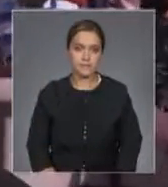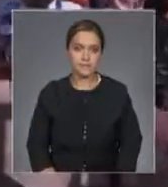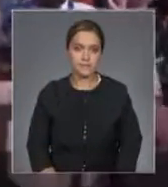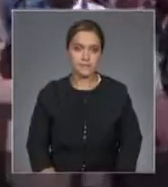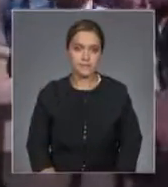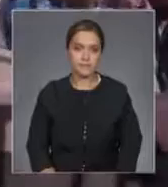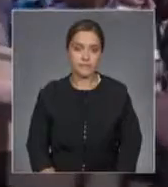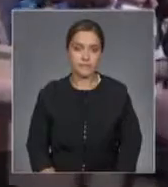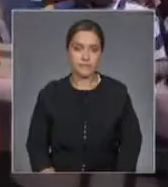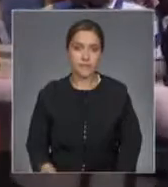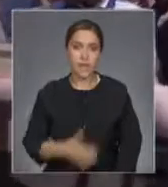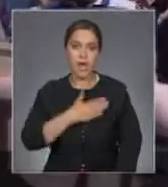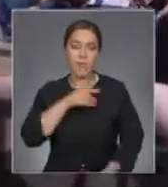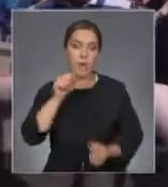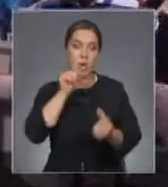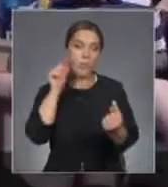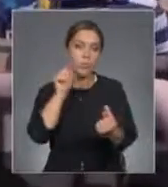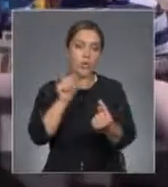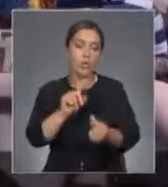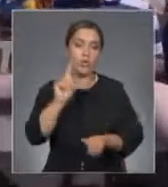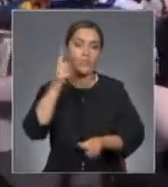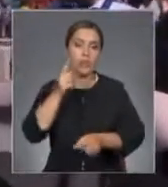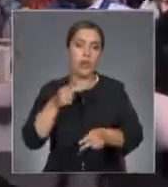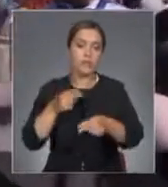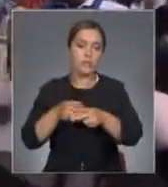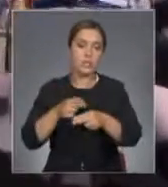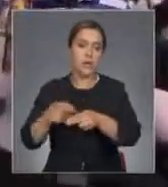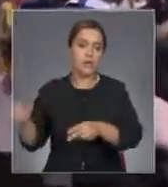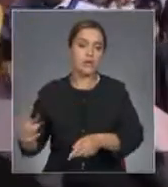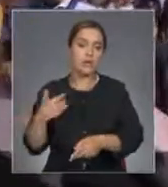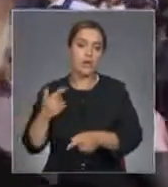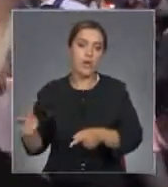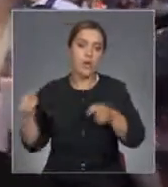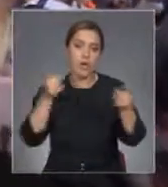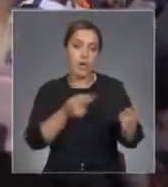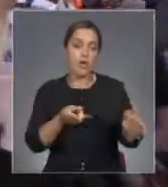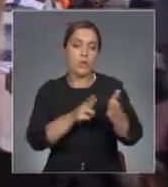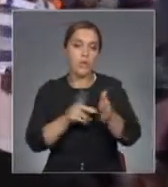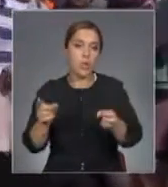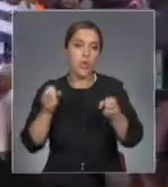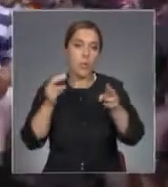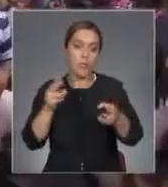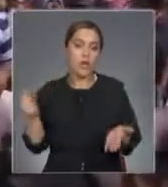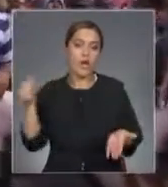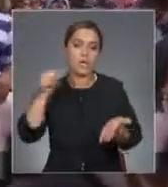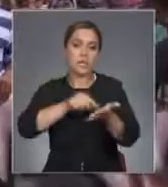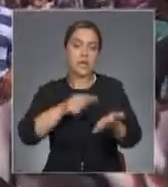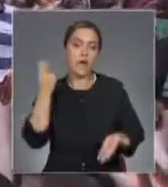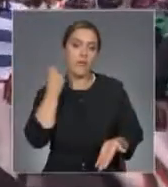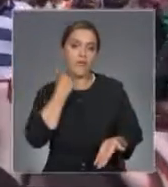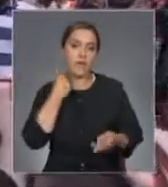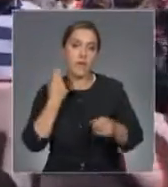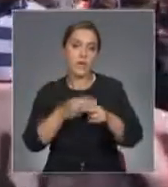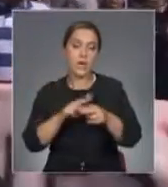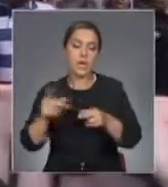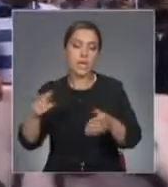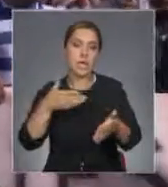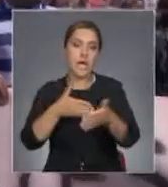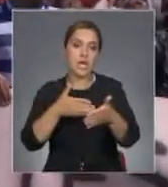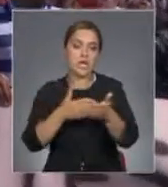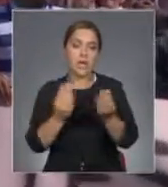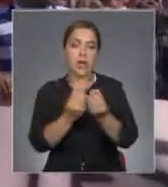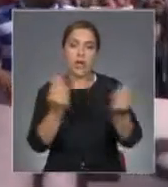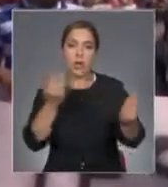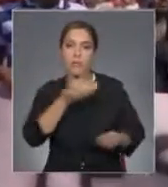Евротоннель. Мы против возведения барьеров. Из-за них становится опаснее добраться до Великобритании. От ограждений не будет